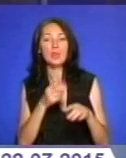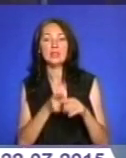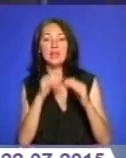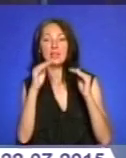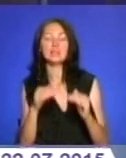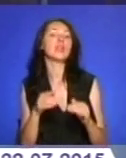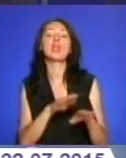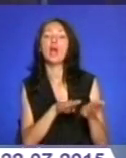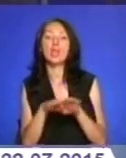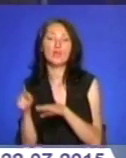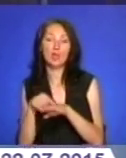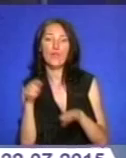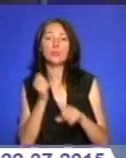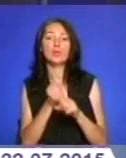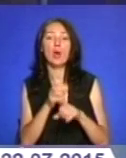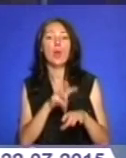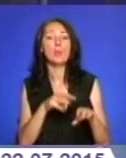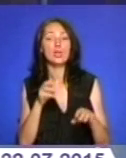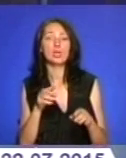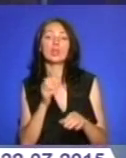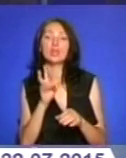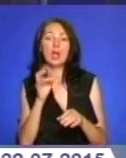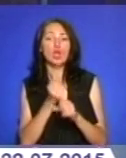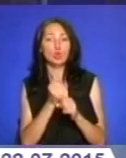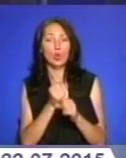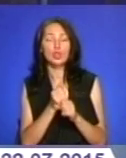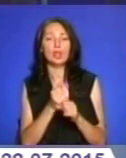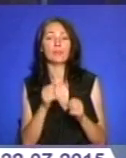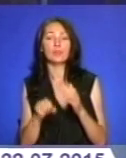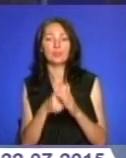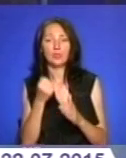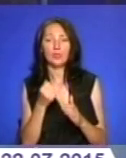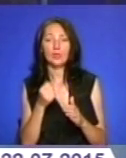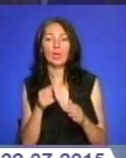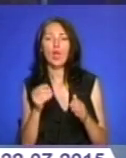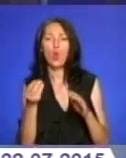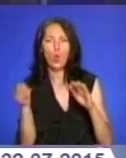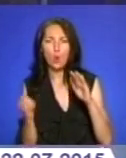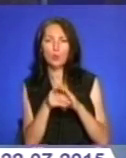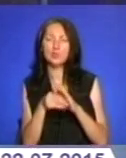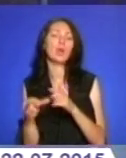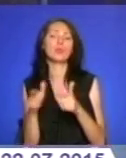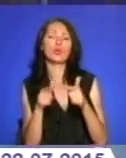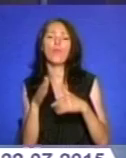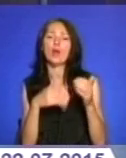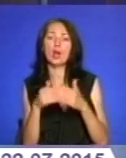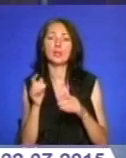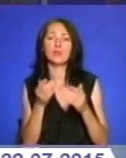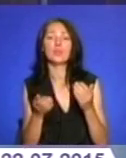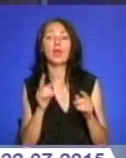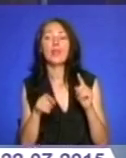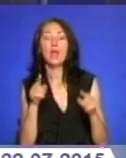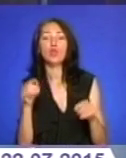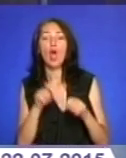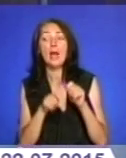рівень реагування працівниками міліції на скоєні злочини, корупція, підготовка кадрів. Дехто з експертів уже навіть зазначає, що